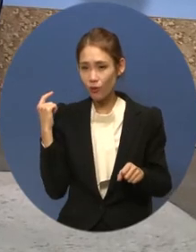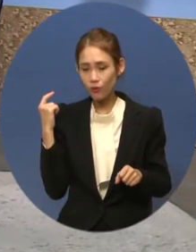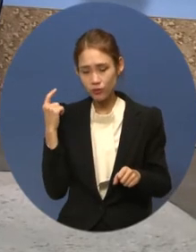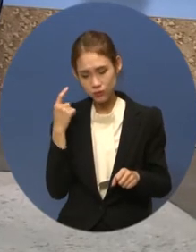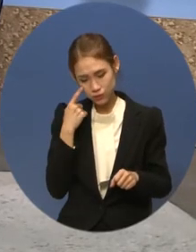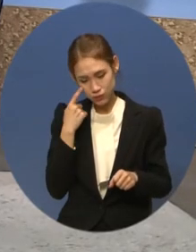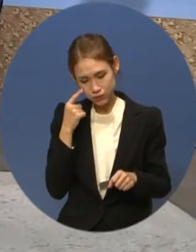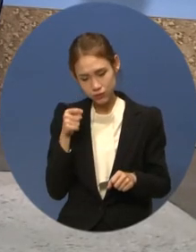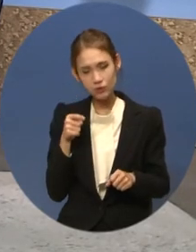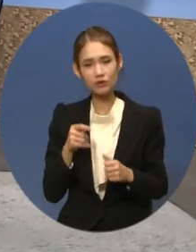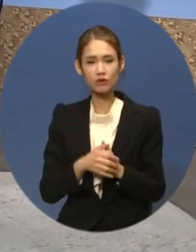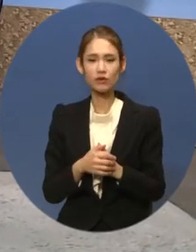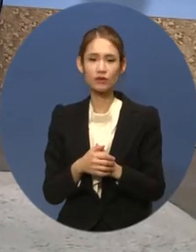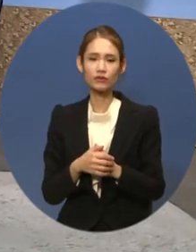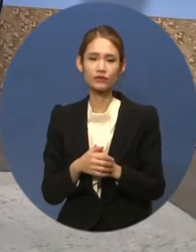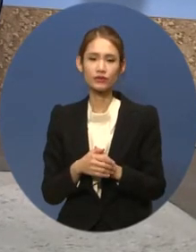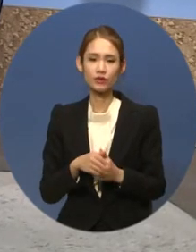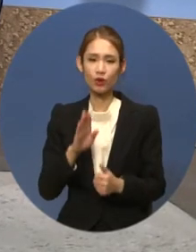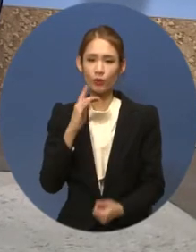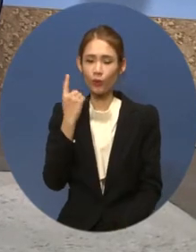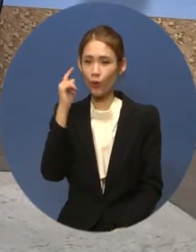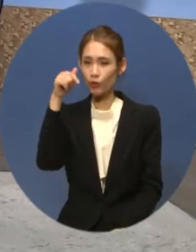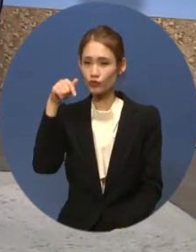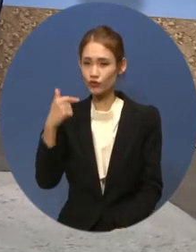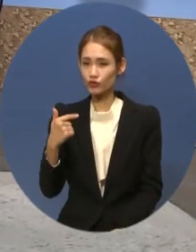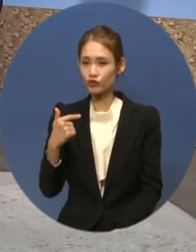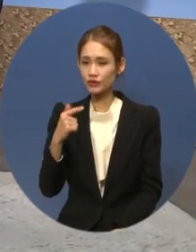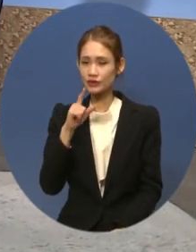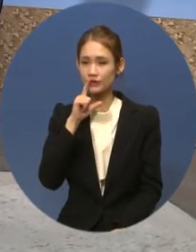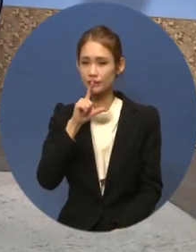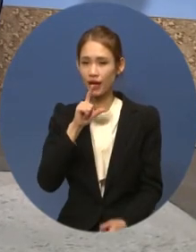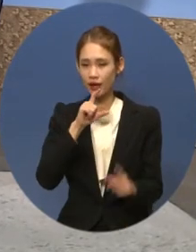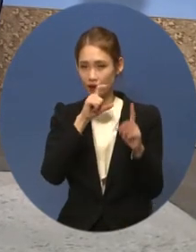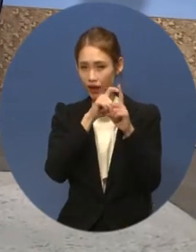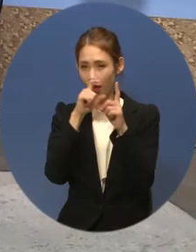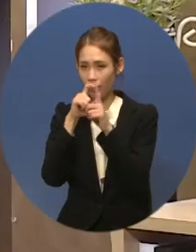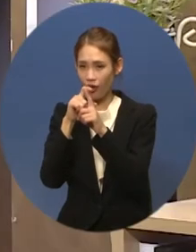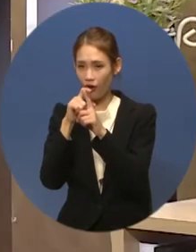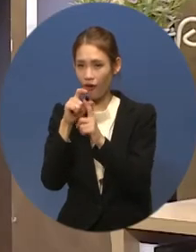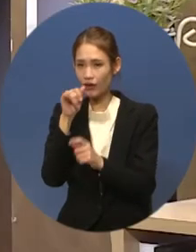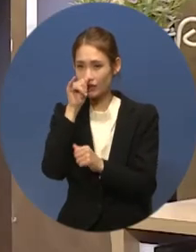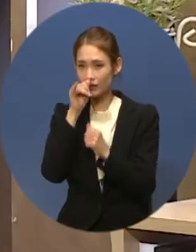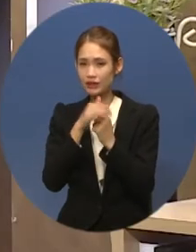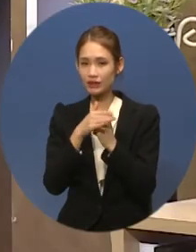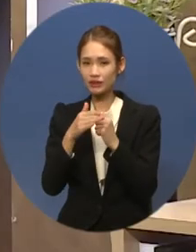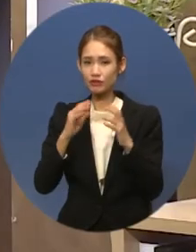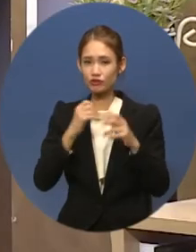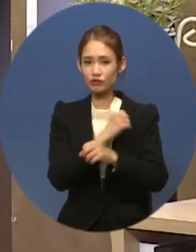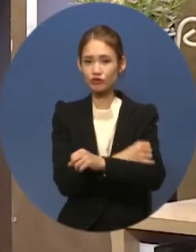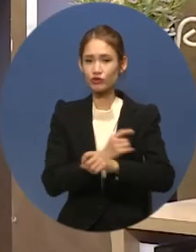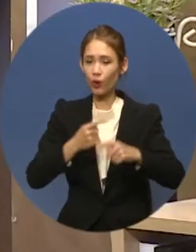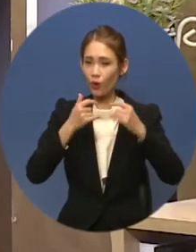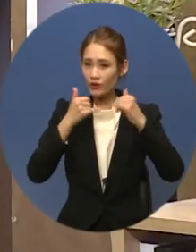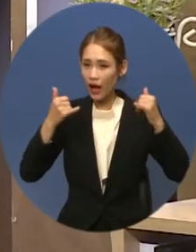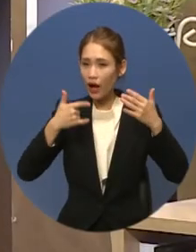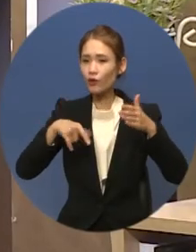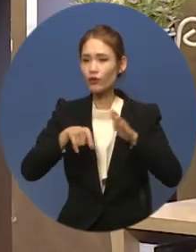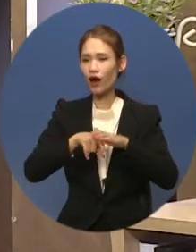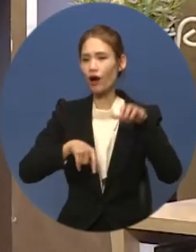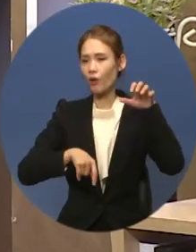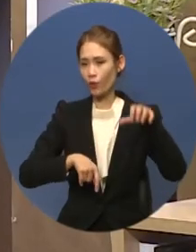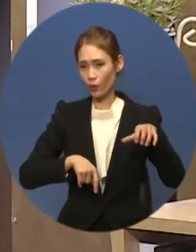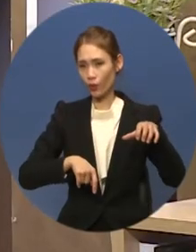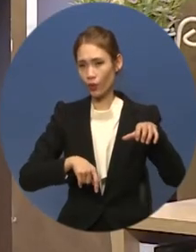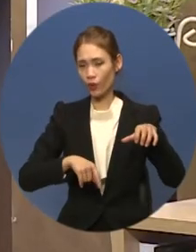저는 이게 보훈 이라는 단어가 있어서 국가 여 국가유공자를 위한 그런 기관이 라고 생각했었는데 그 것이